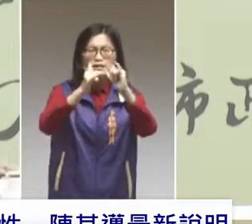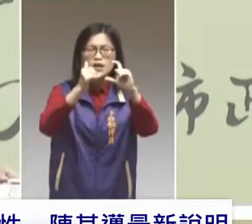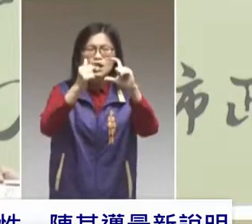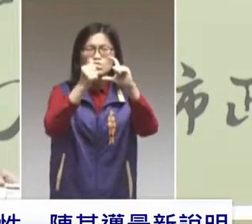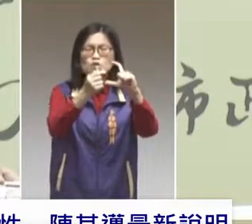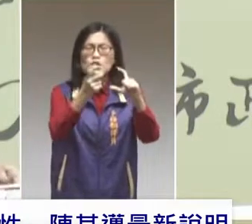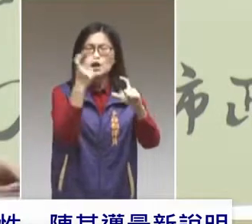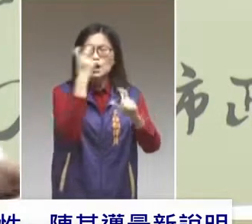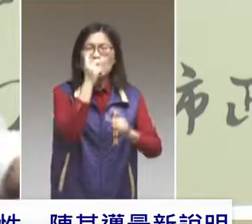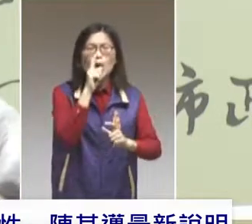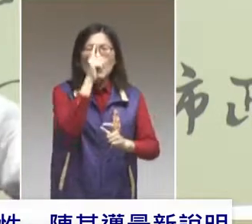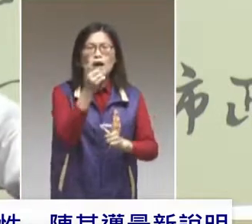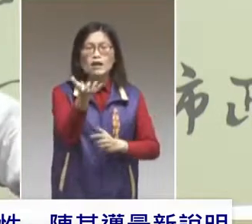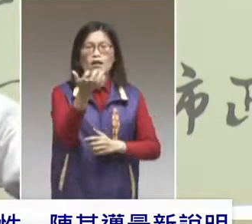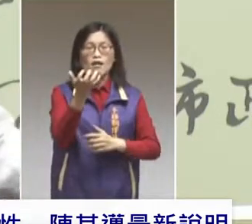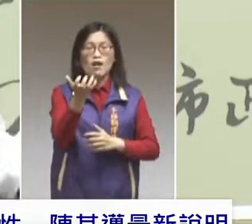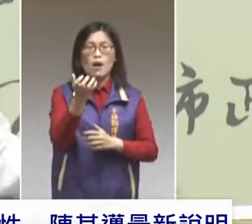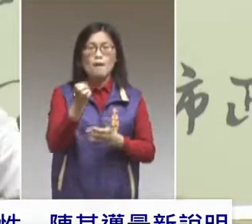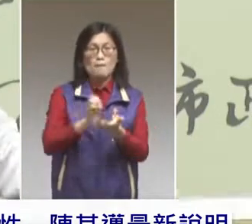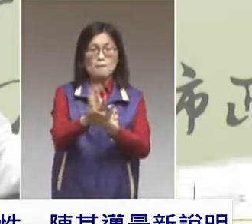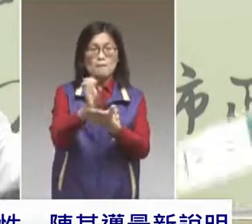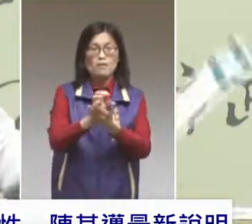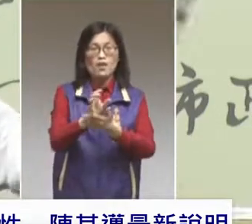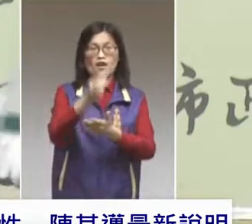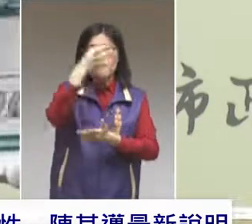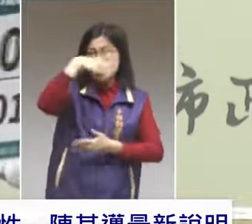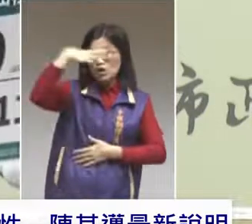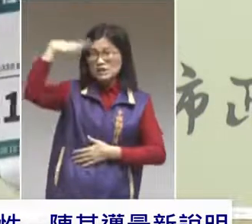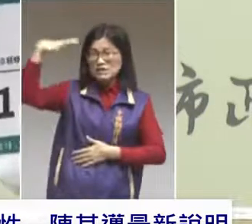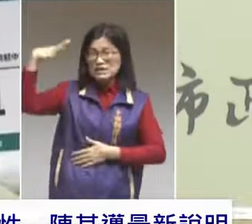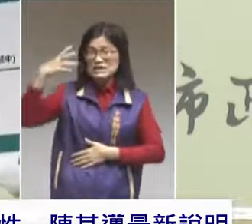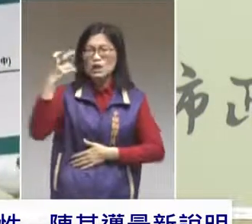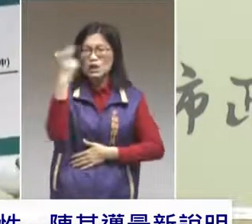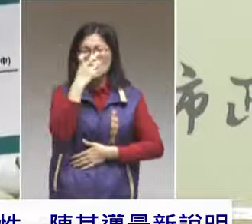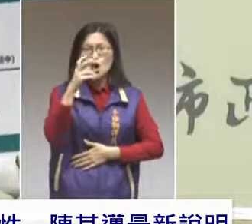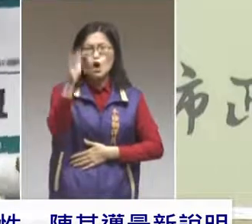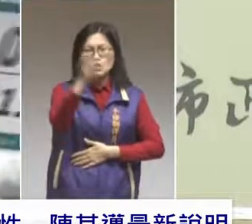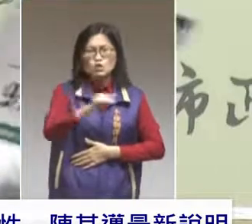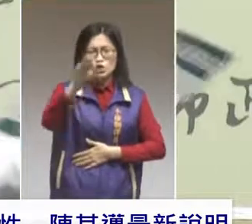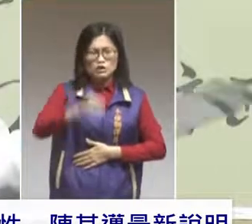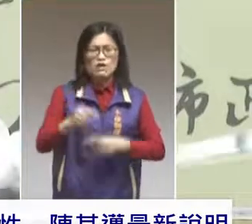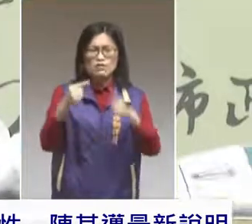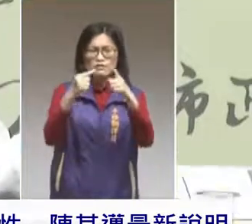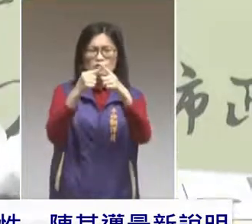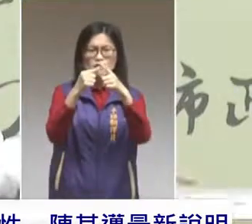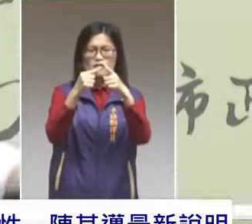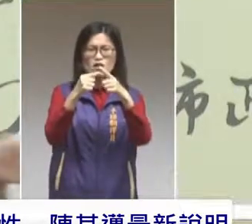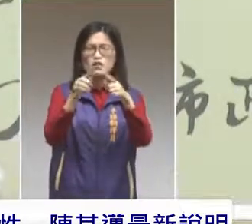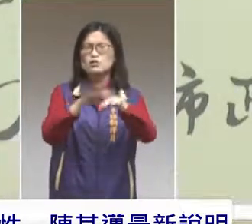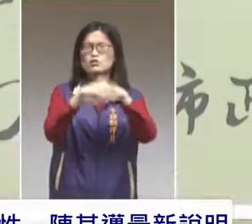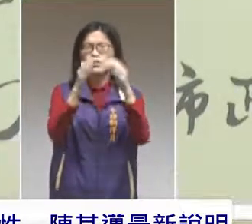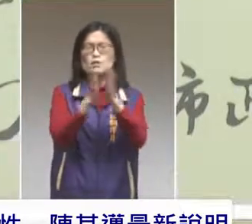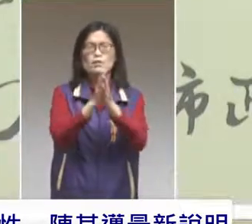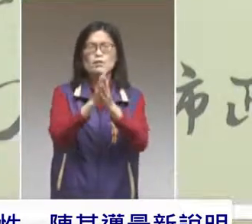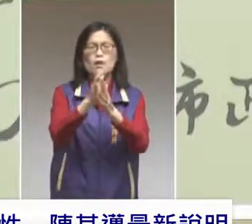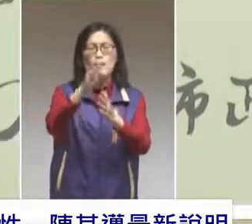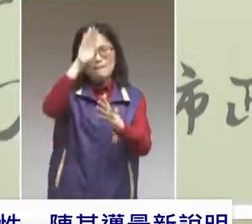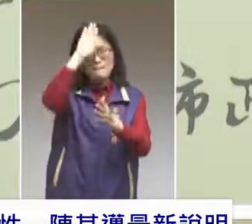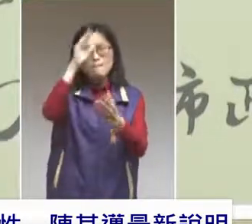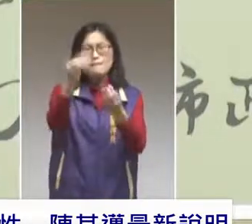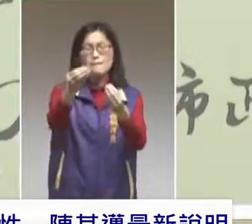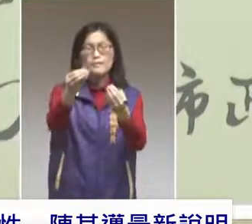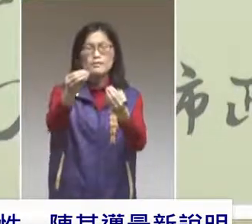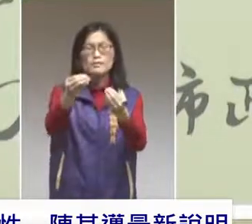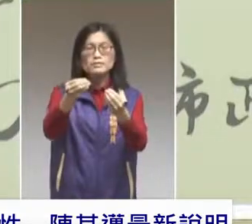做两个部分，一个在社区的筛检，也就是我们刚刚跟大家报告在凤山地区的